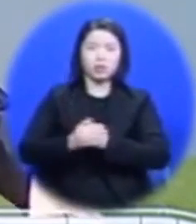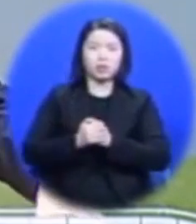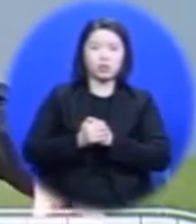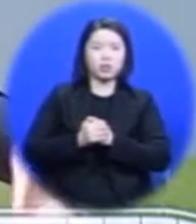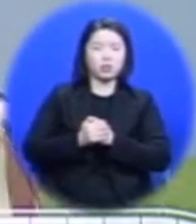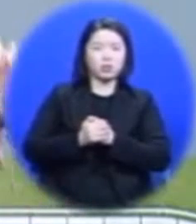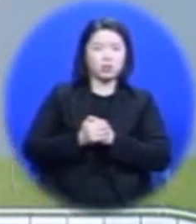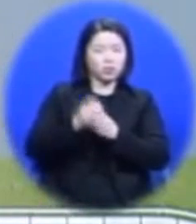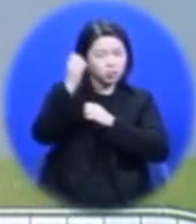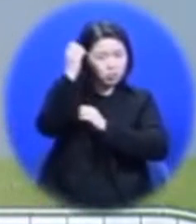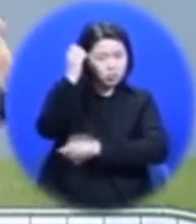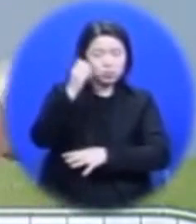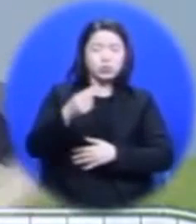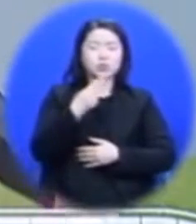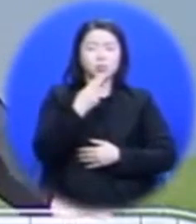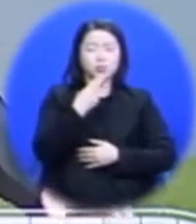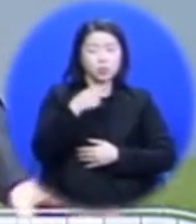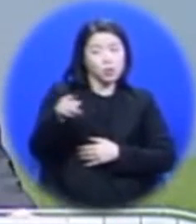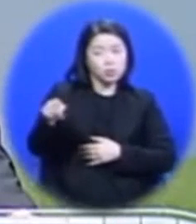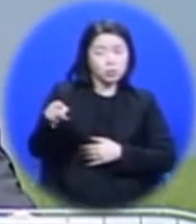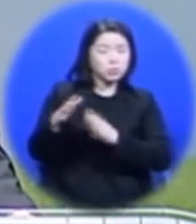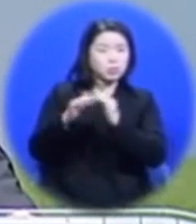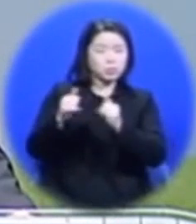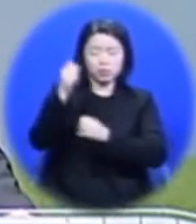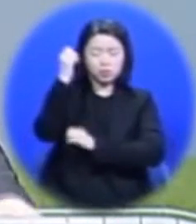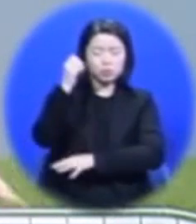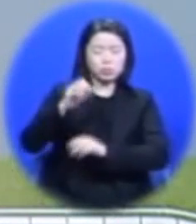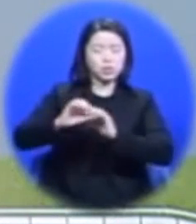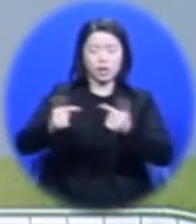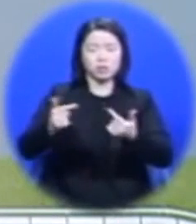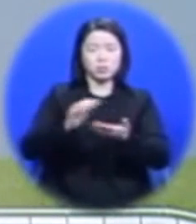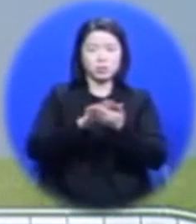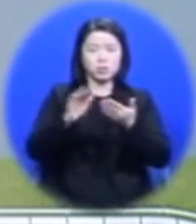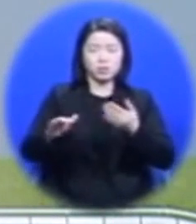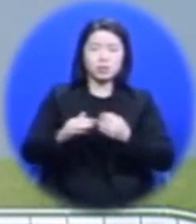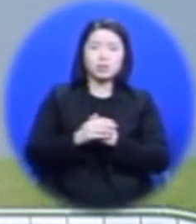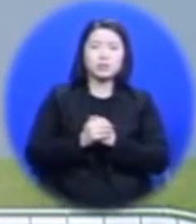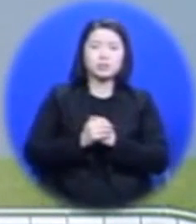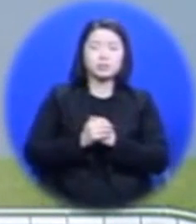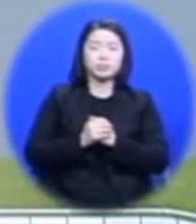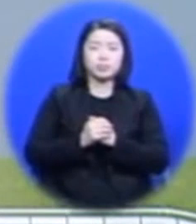기준이 없어요. 성경은 그들에게 더 이상 기준이 아닙니다.